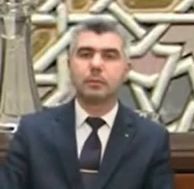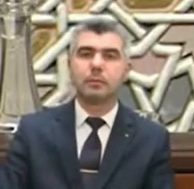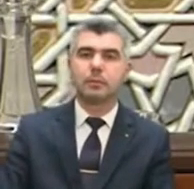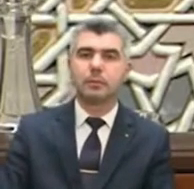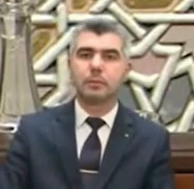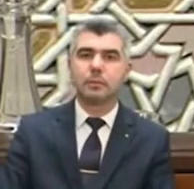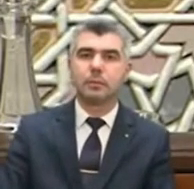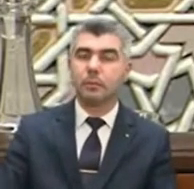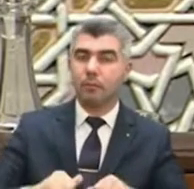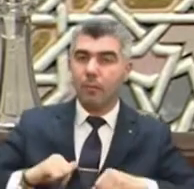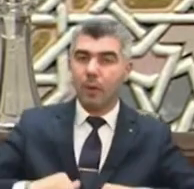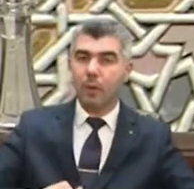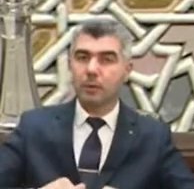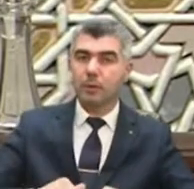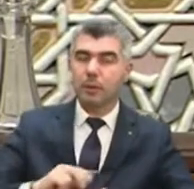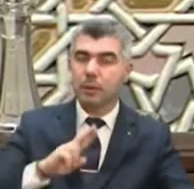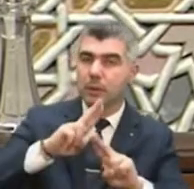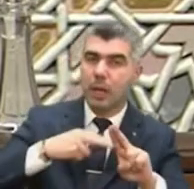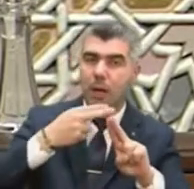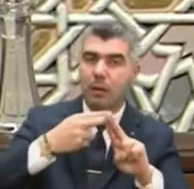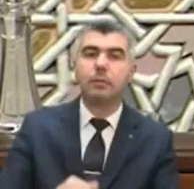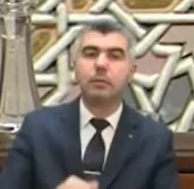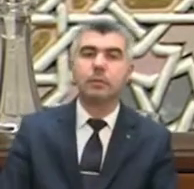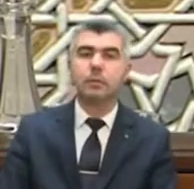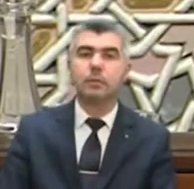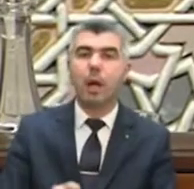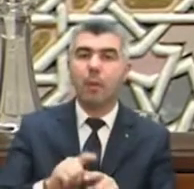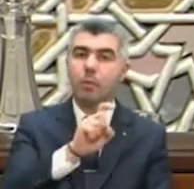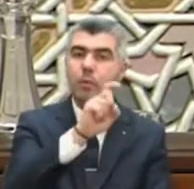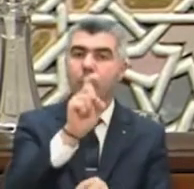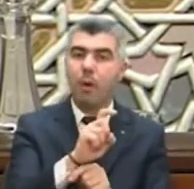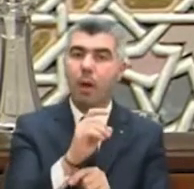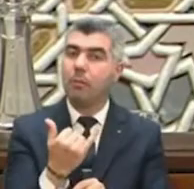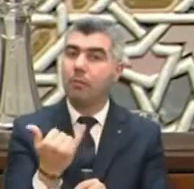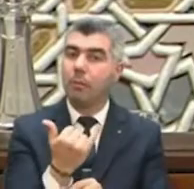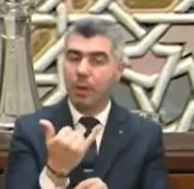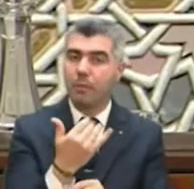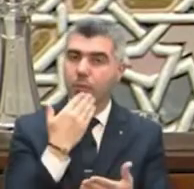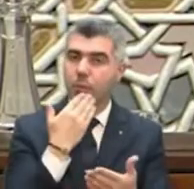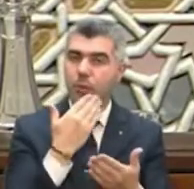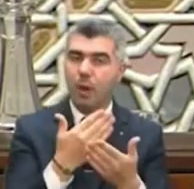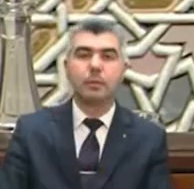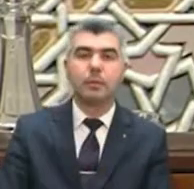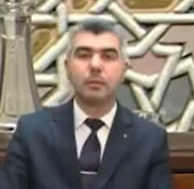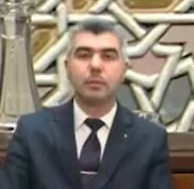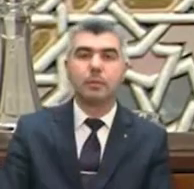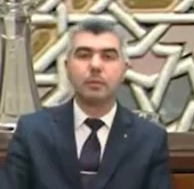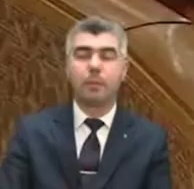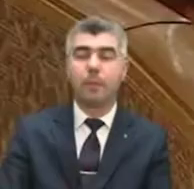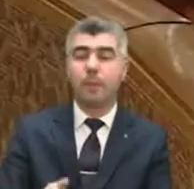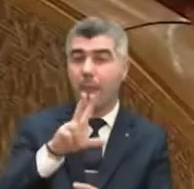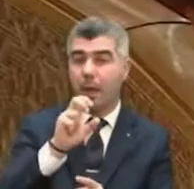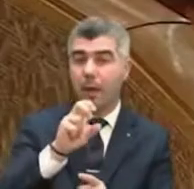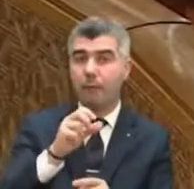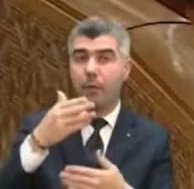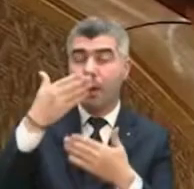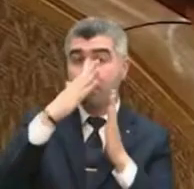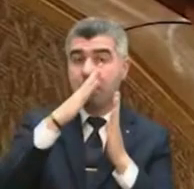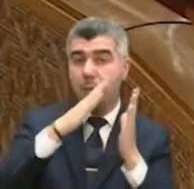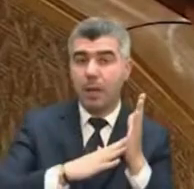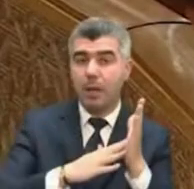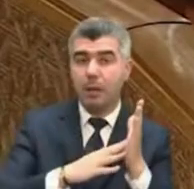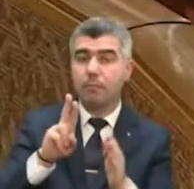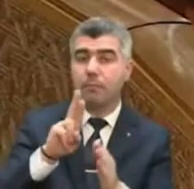شكرا سيد النائب المحترم على السؤال المهم. كيف تتعلموا المغرب بفضل